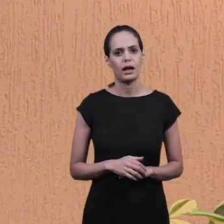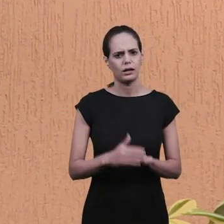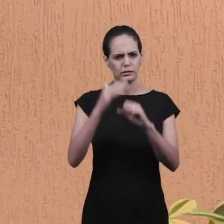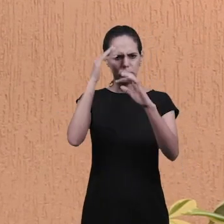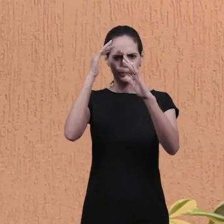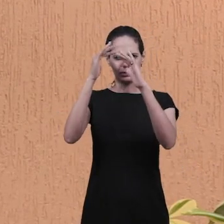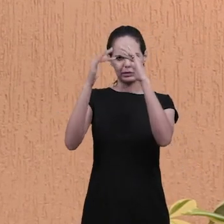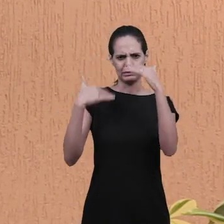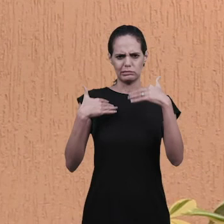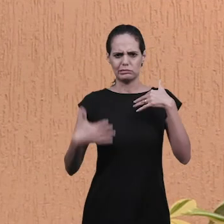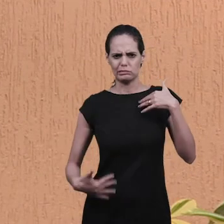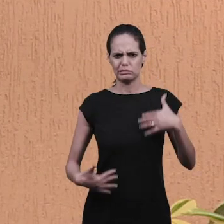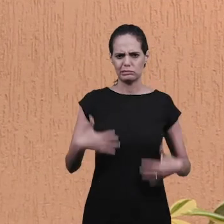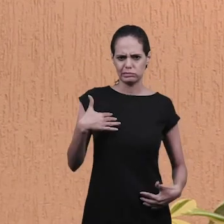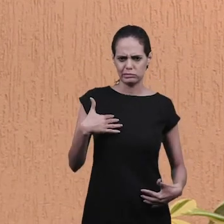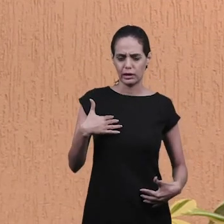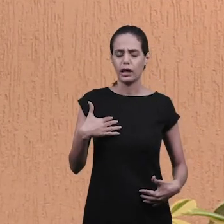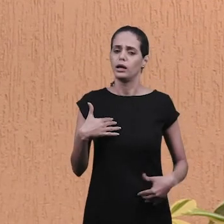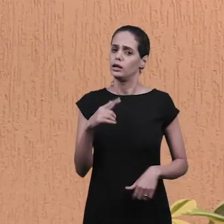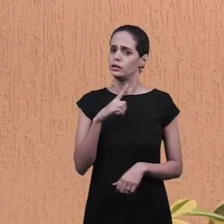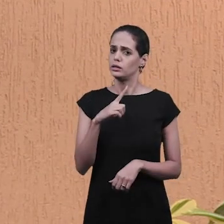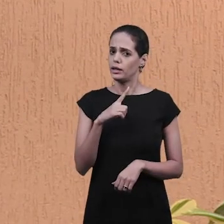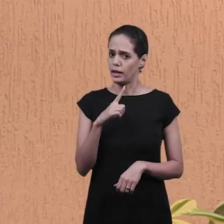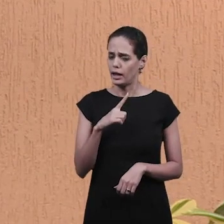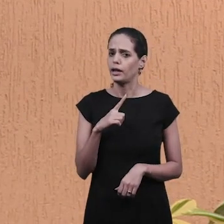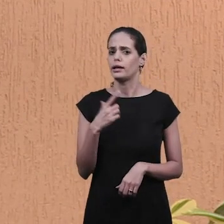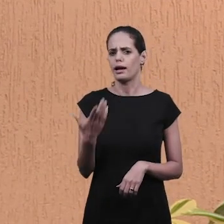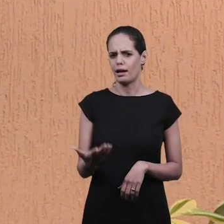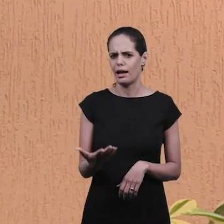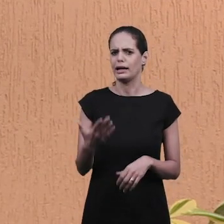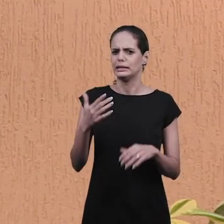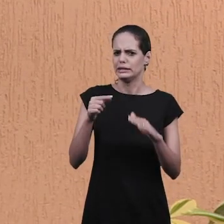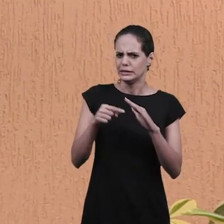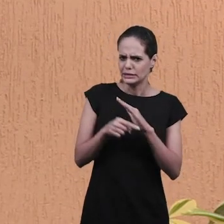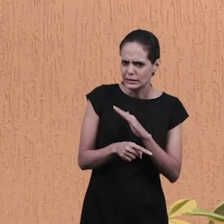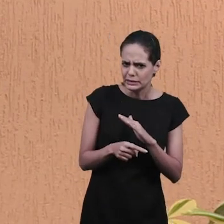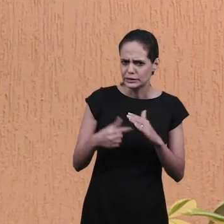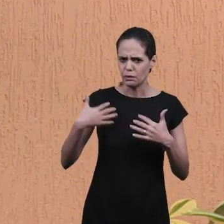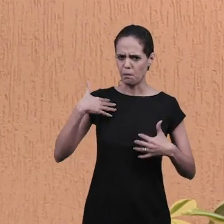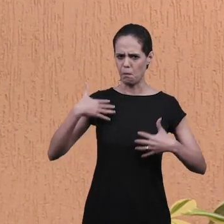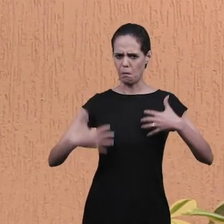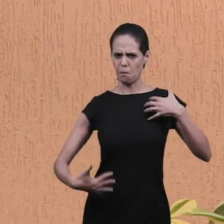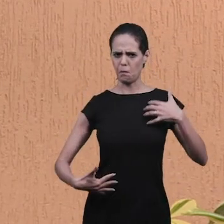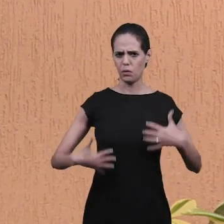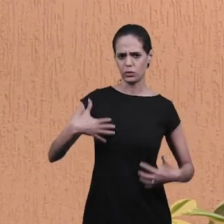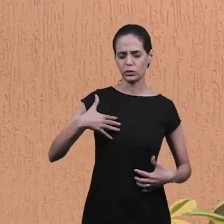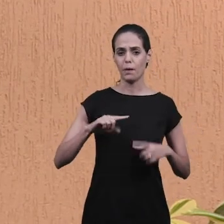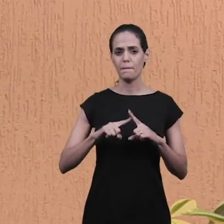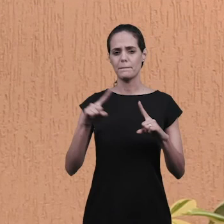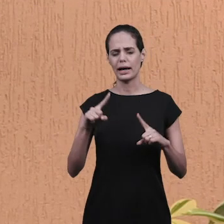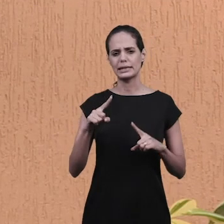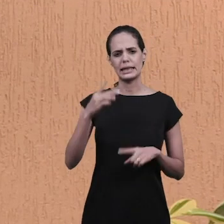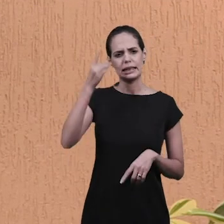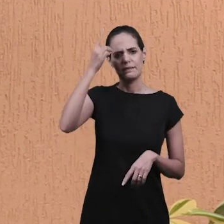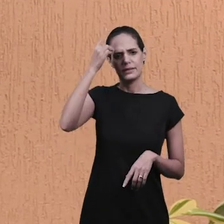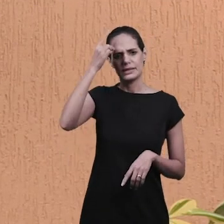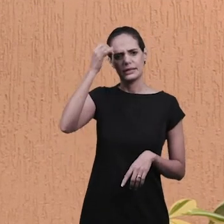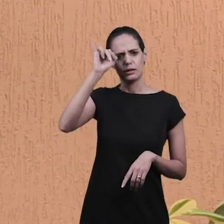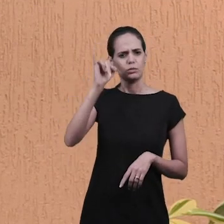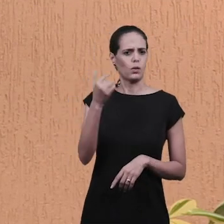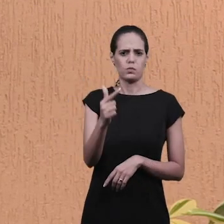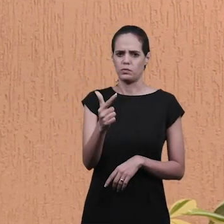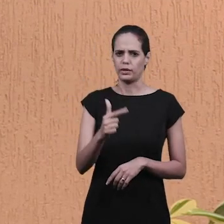elle ne vient pas toujours avec déficience intellectuelle. Il y a la paralysie cérébrale avec l'engagement moteur sans